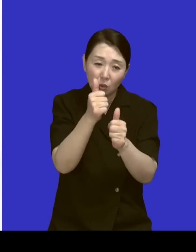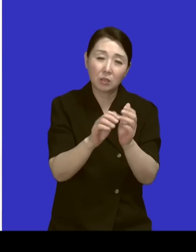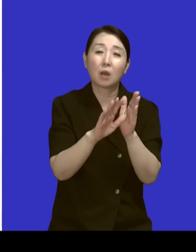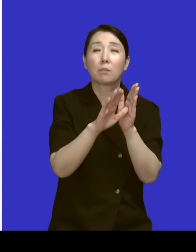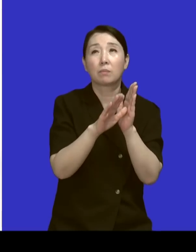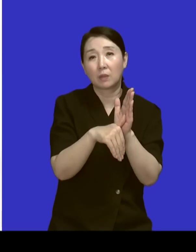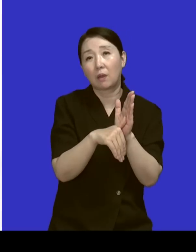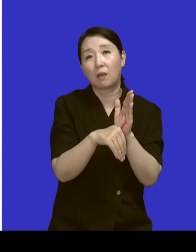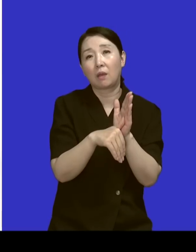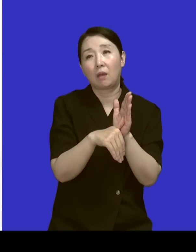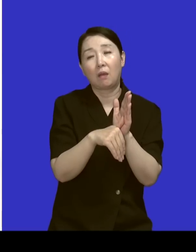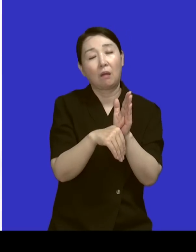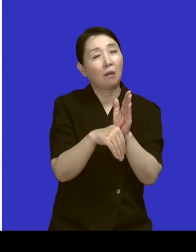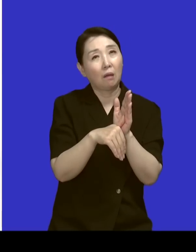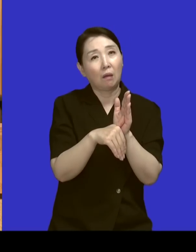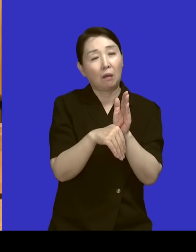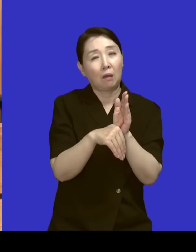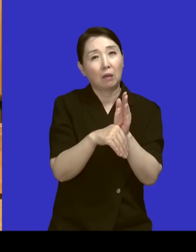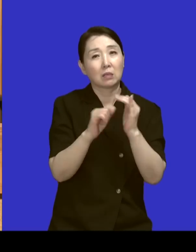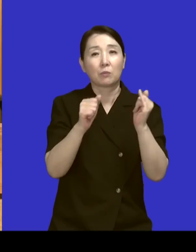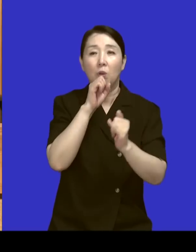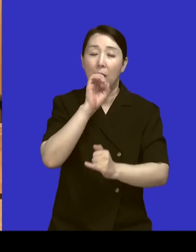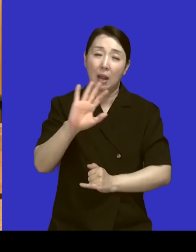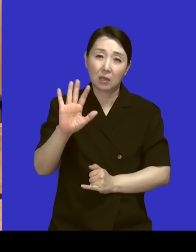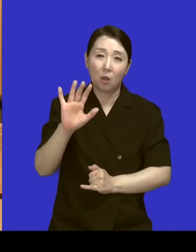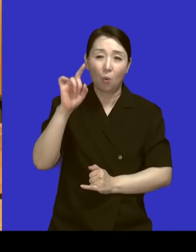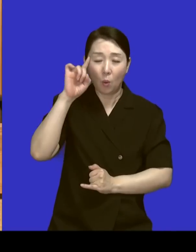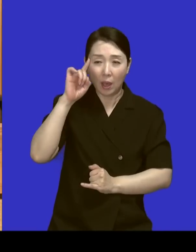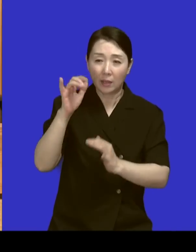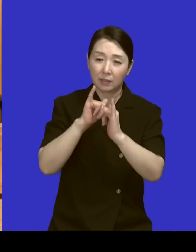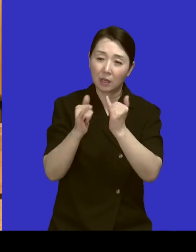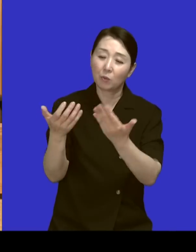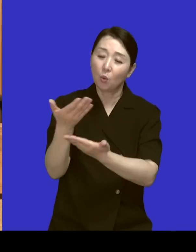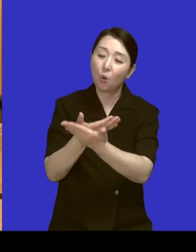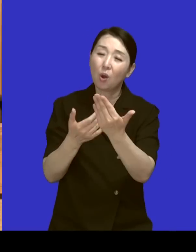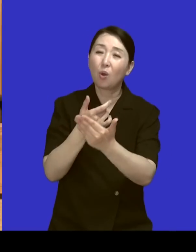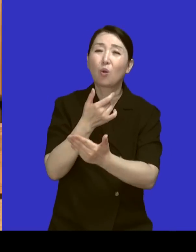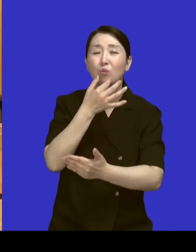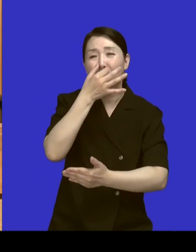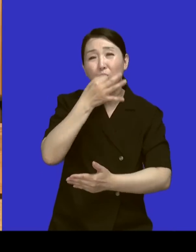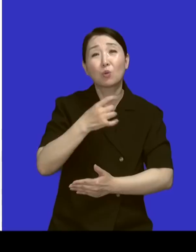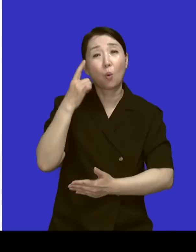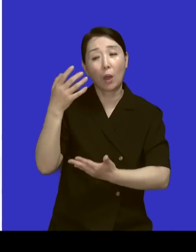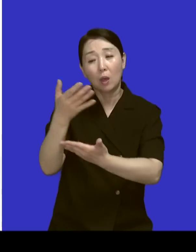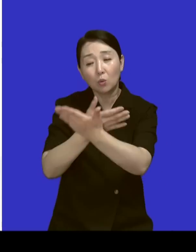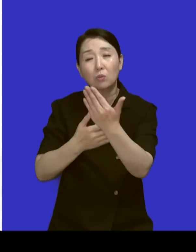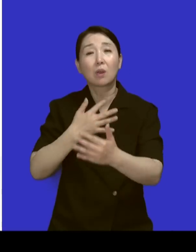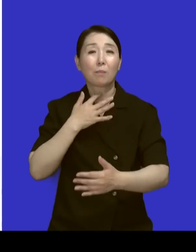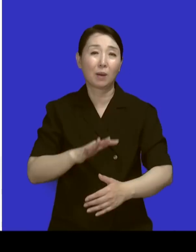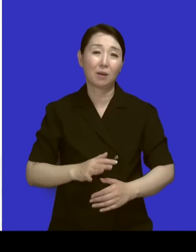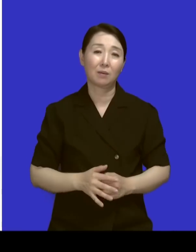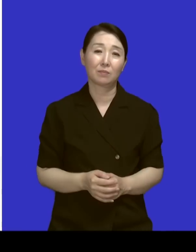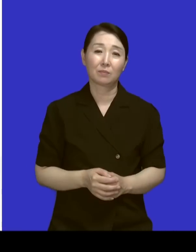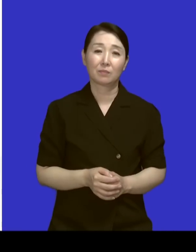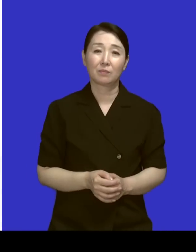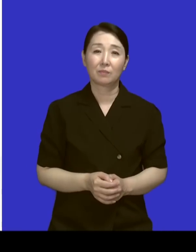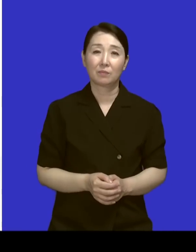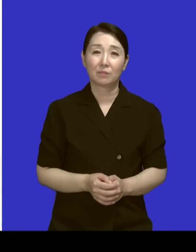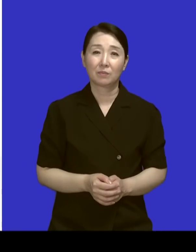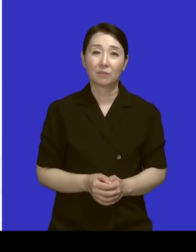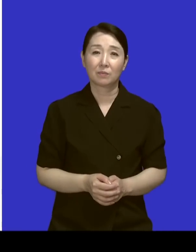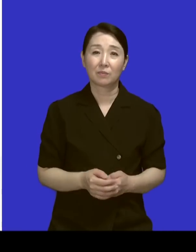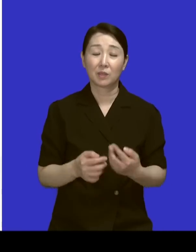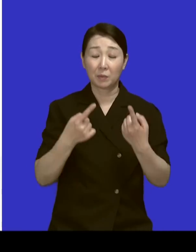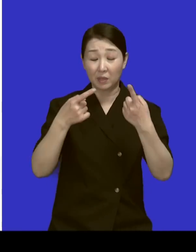하고 어울리는 게 너무 힘들었어요. 어. 그런 걸 해본 적이 없으니까. 예. 그래서 이제